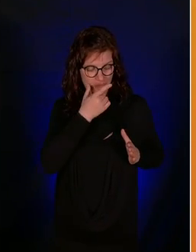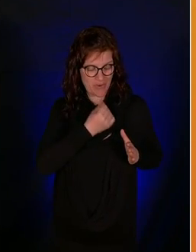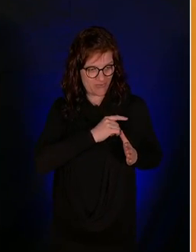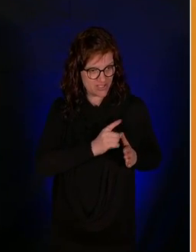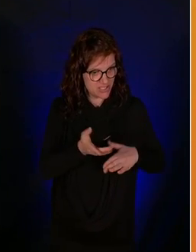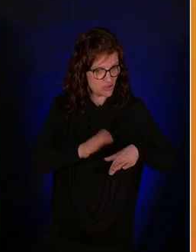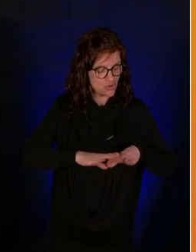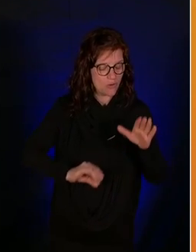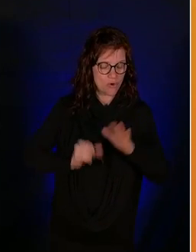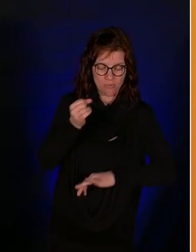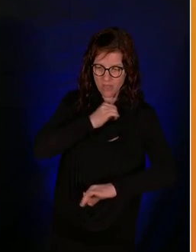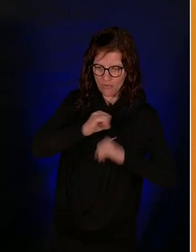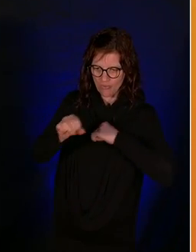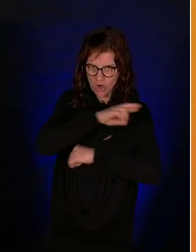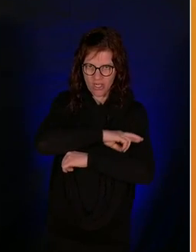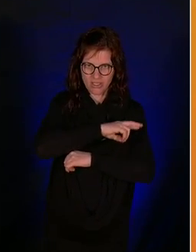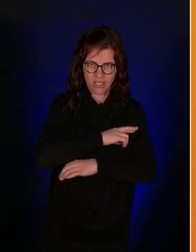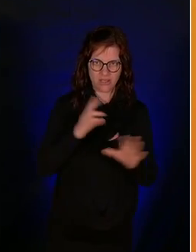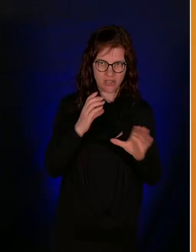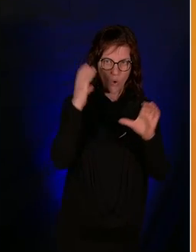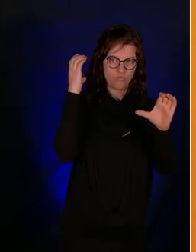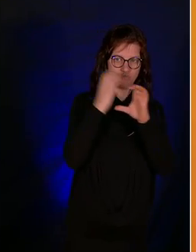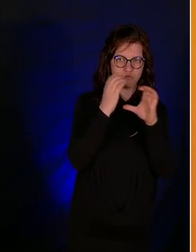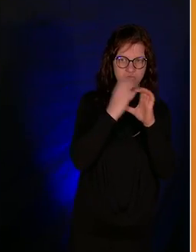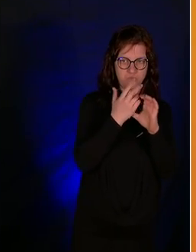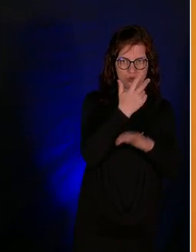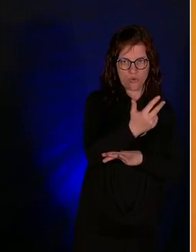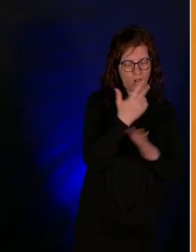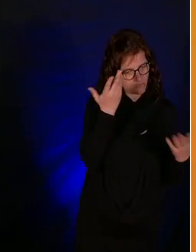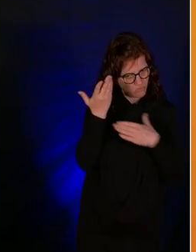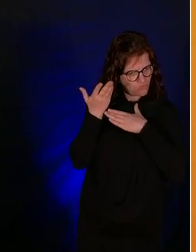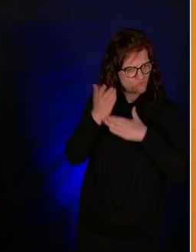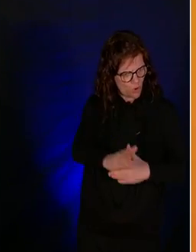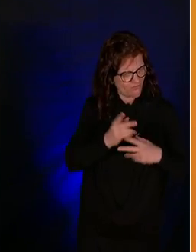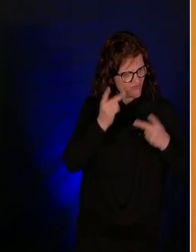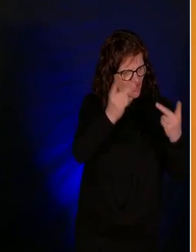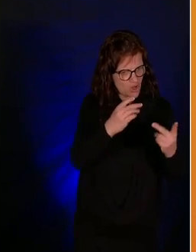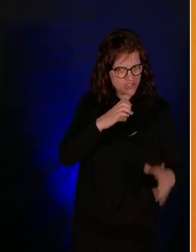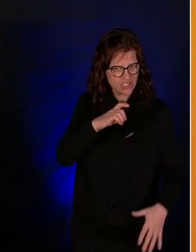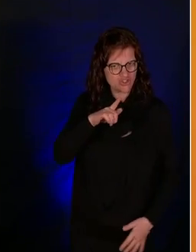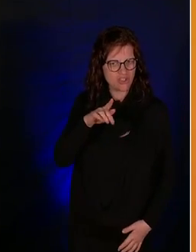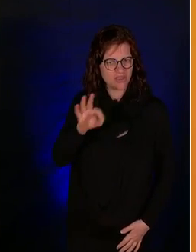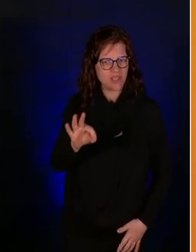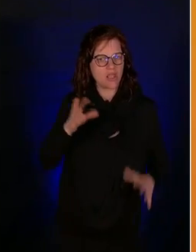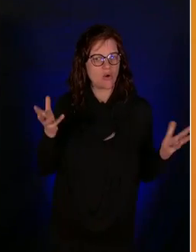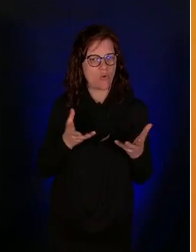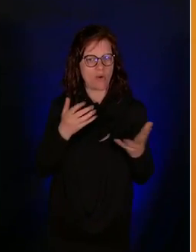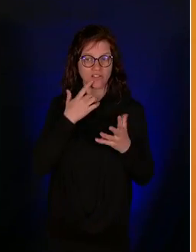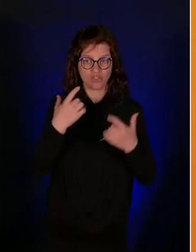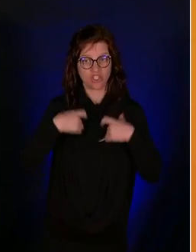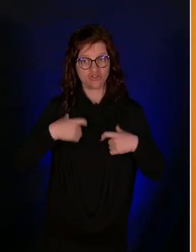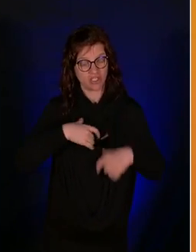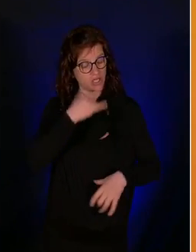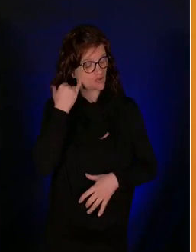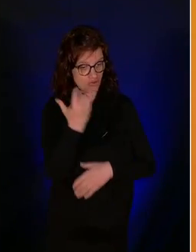le premier mouvement des retraites, on a monté 3 bus, on a montré ce que c'était que les valeurs de la CGT, et on a beaucoup de gilets jaunes qui